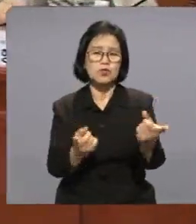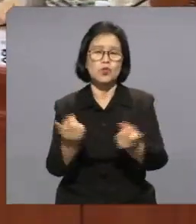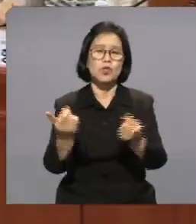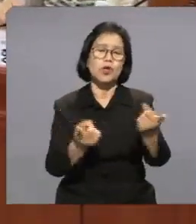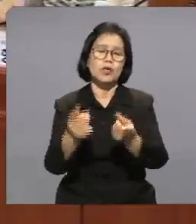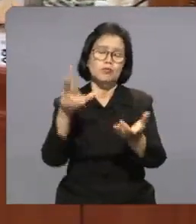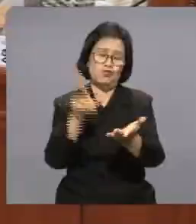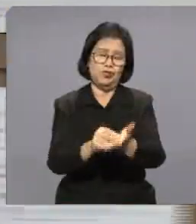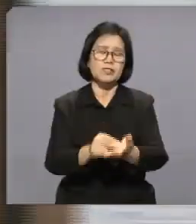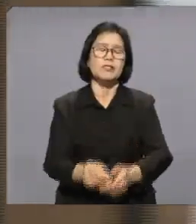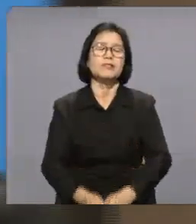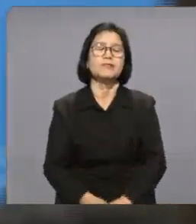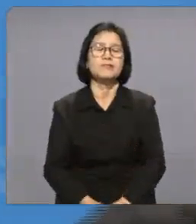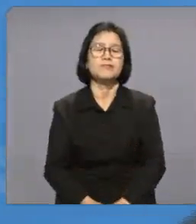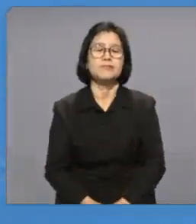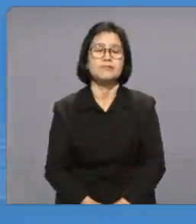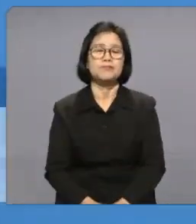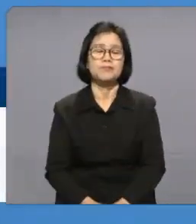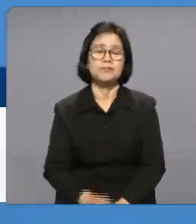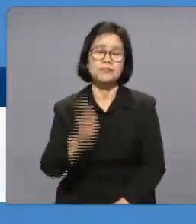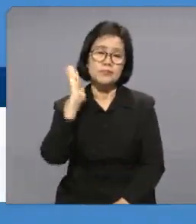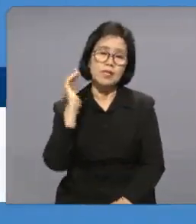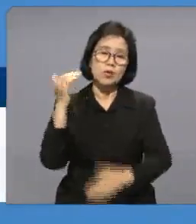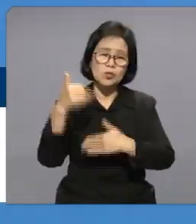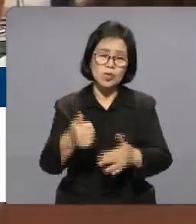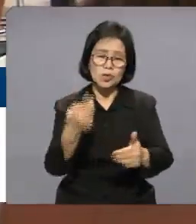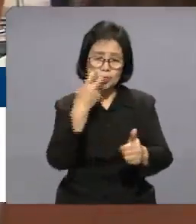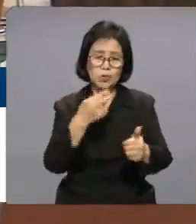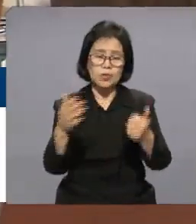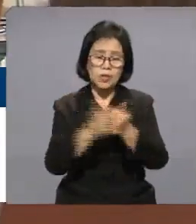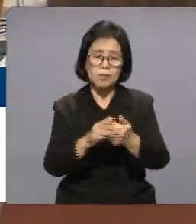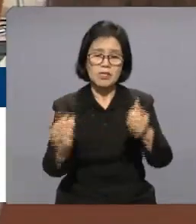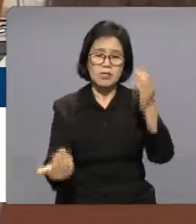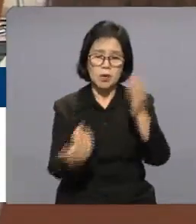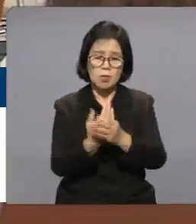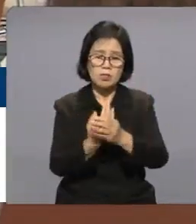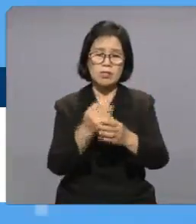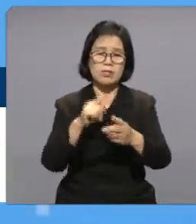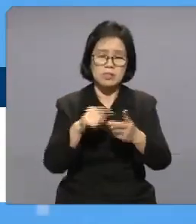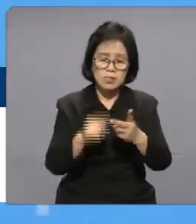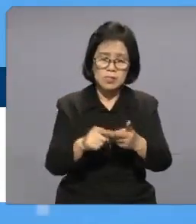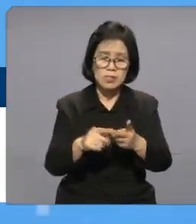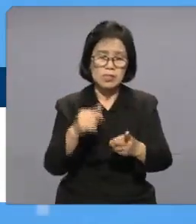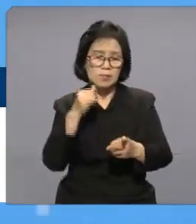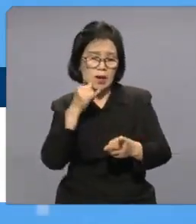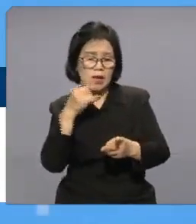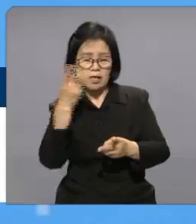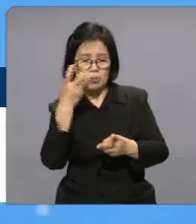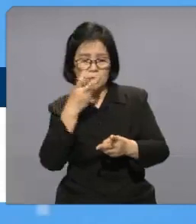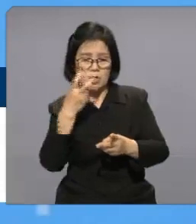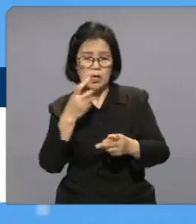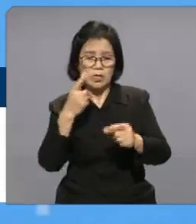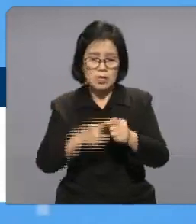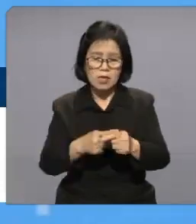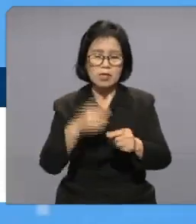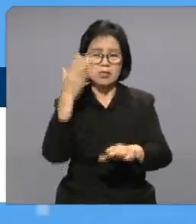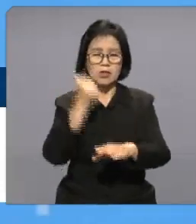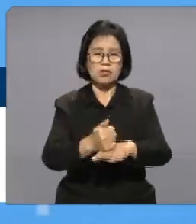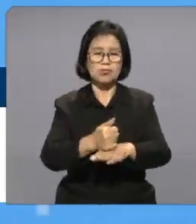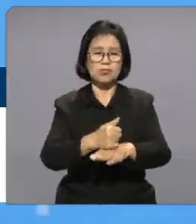관건으로 보이는데 대통령 경호 때문에 이 사고가 발생했다라든지 마약 범죄 단속하다가